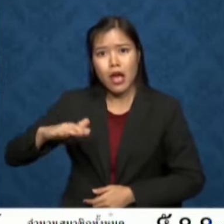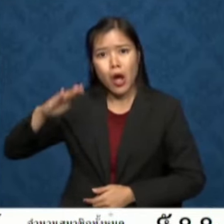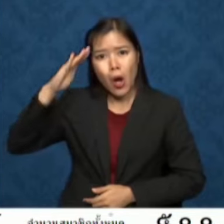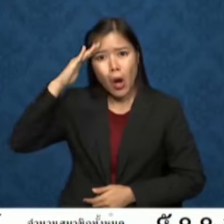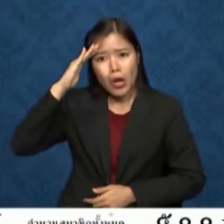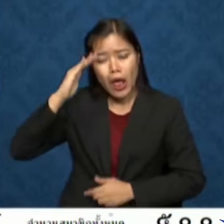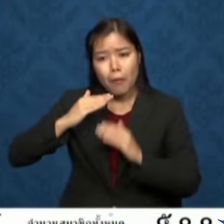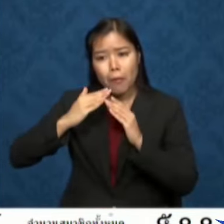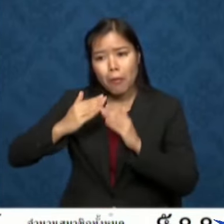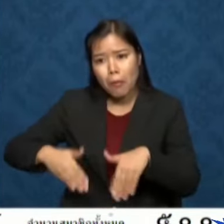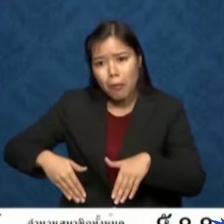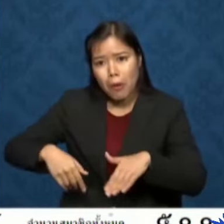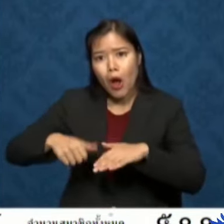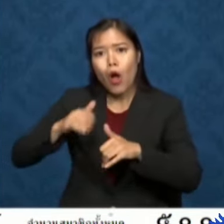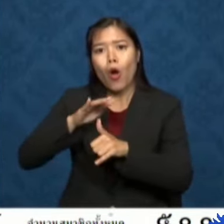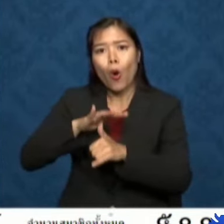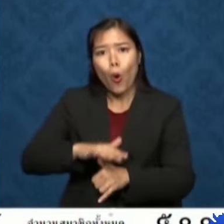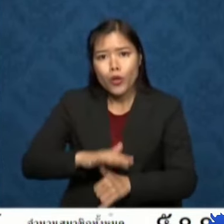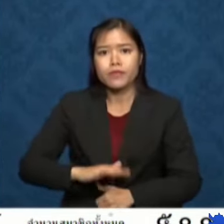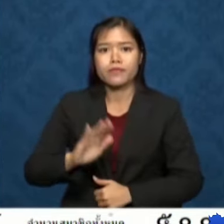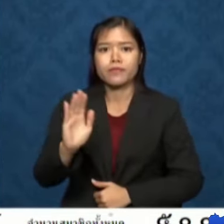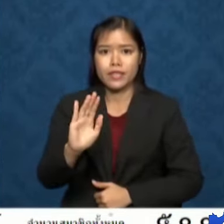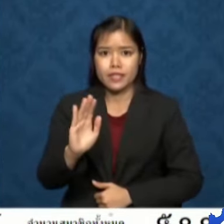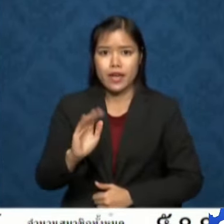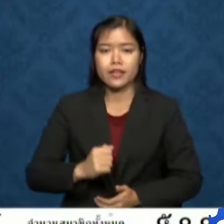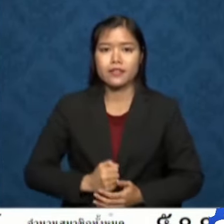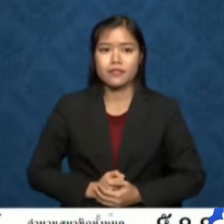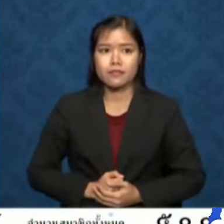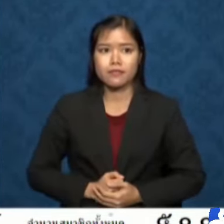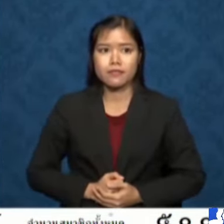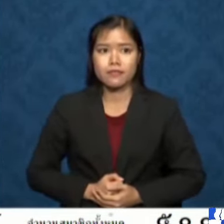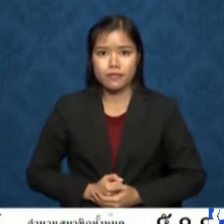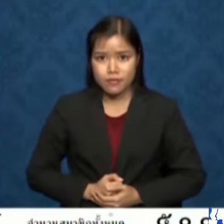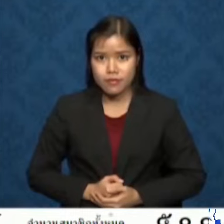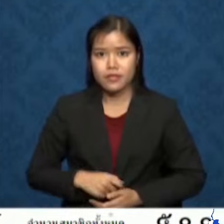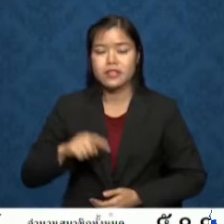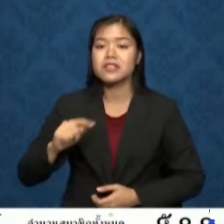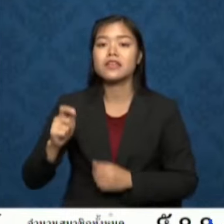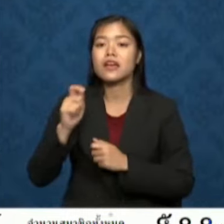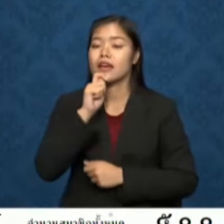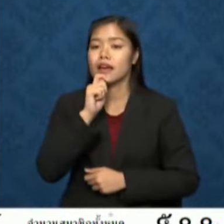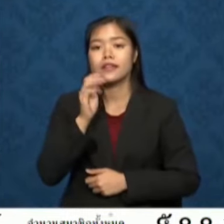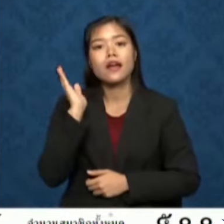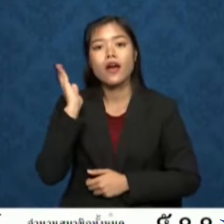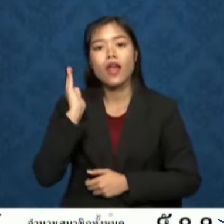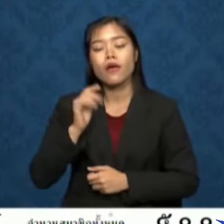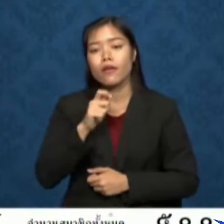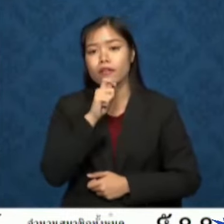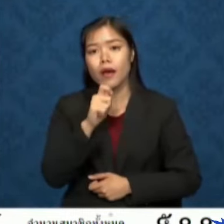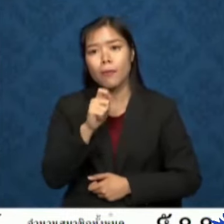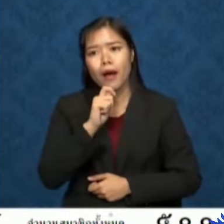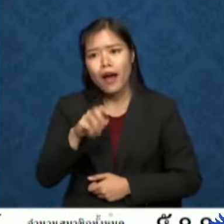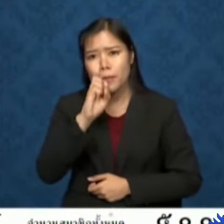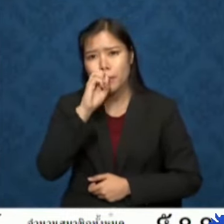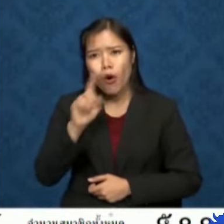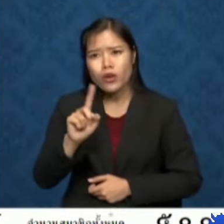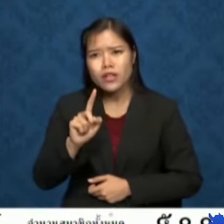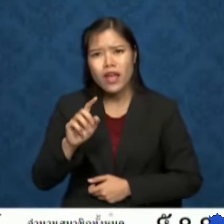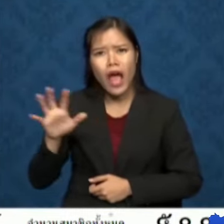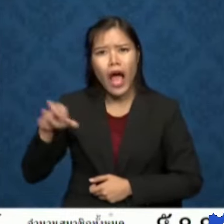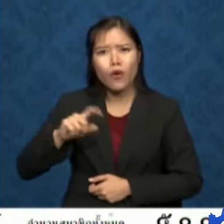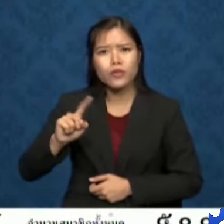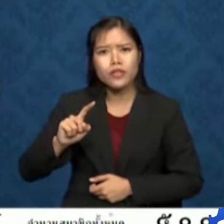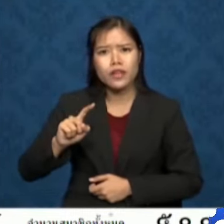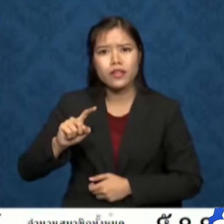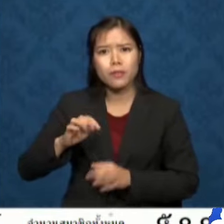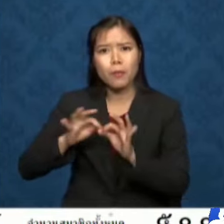หรือด้อยฆ่ากองทัพเหมือนที่นายสุทินให้สัมภาษณ์มาหลายวันก่อนไม่รู้เอาที่ไหนมาพูด